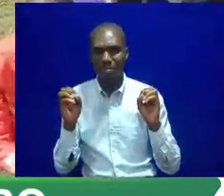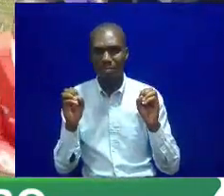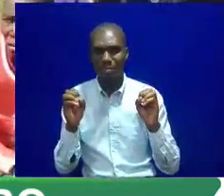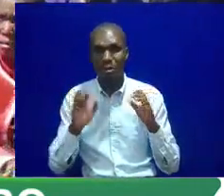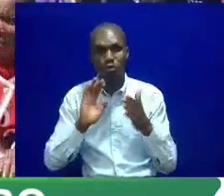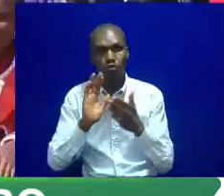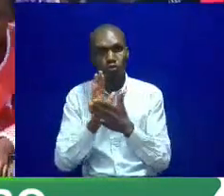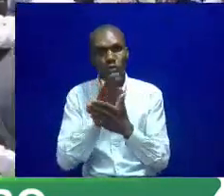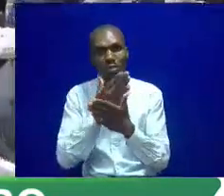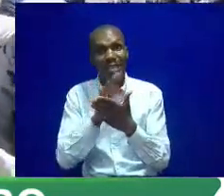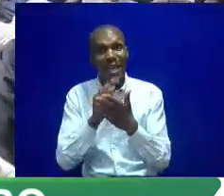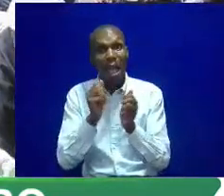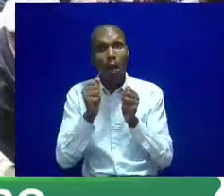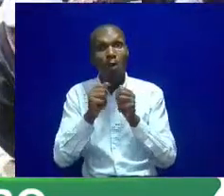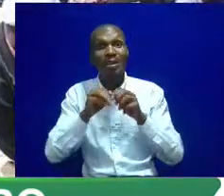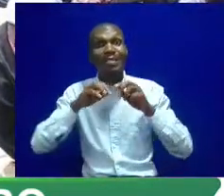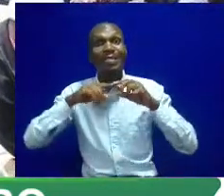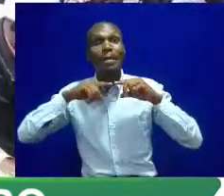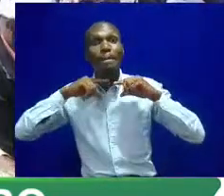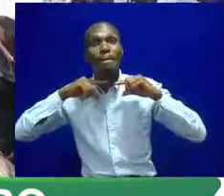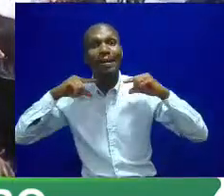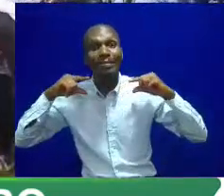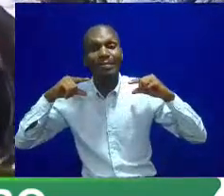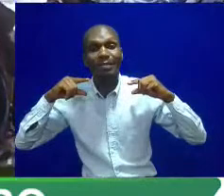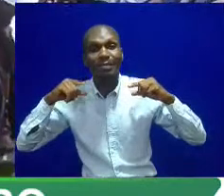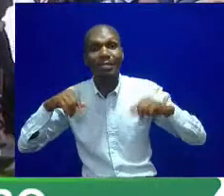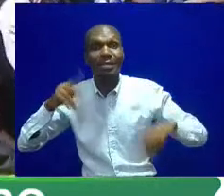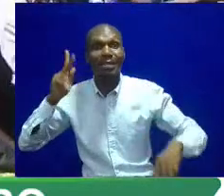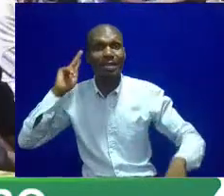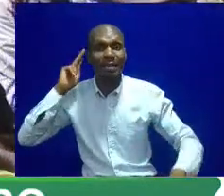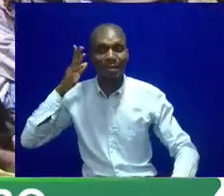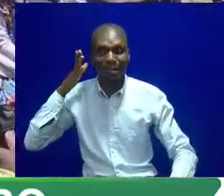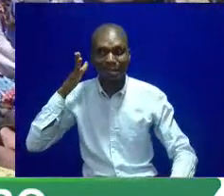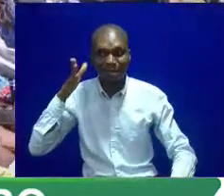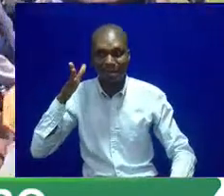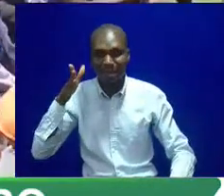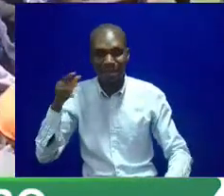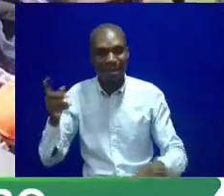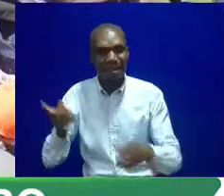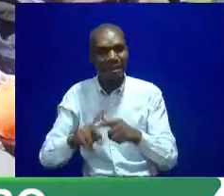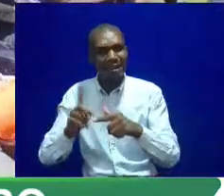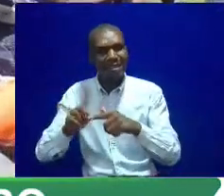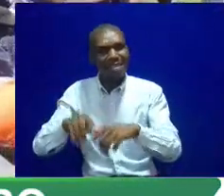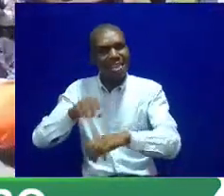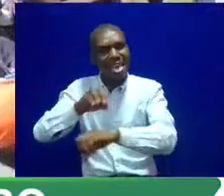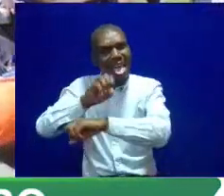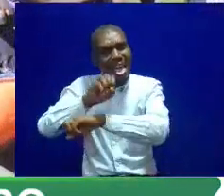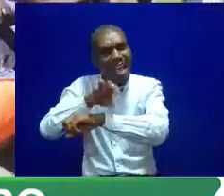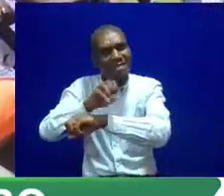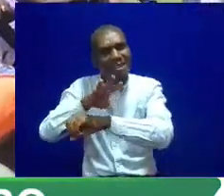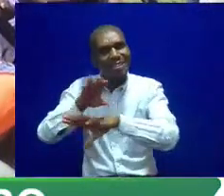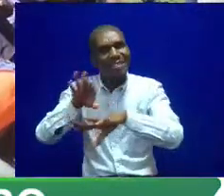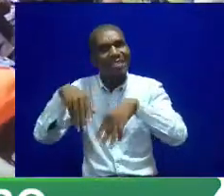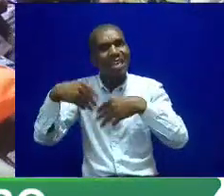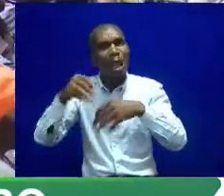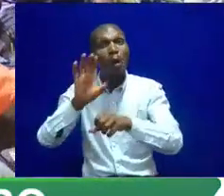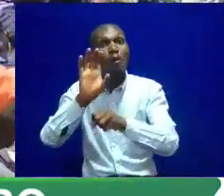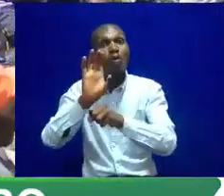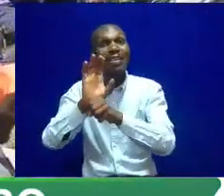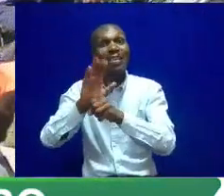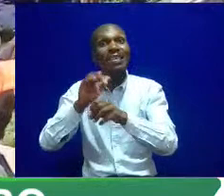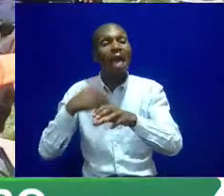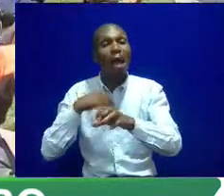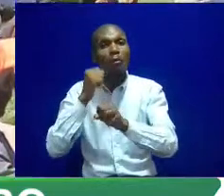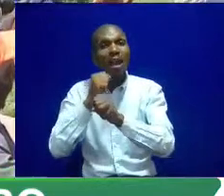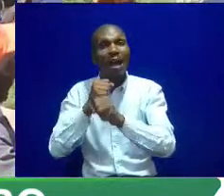Kosanganomo bishop Nemueli momanyi korua sensei mo yomo chiyobosongo, ni goaere ra obokoreli wechika nisa na matuko, yogo sasima,